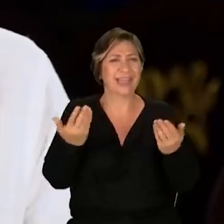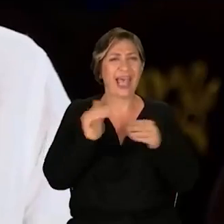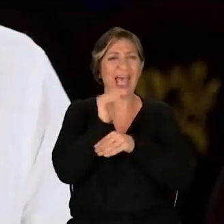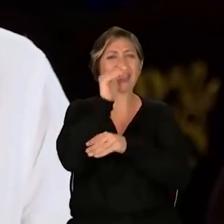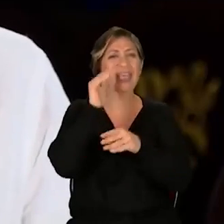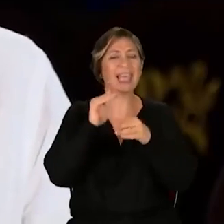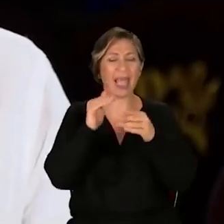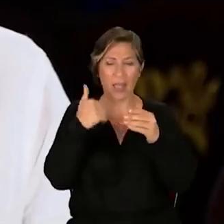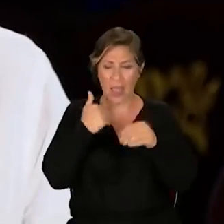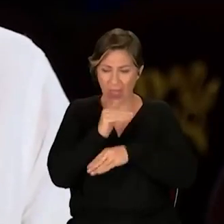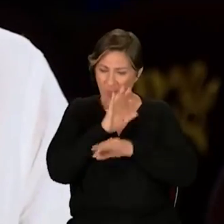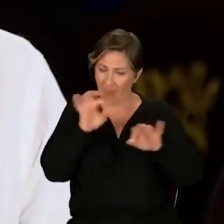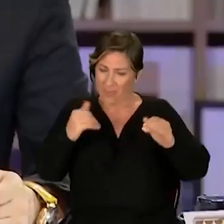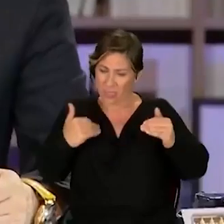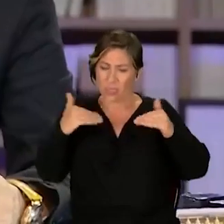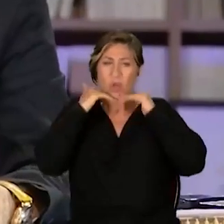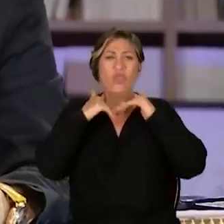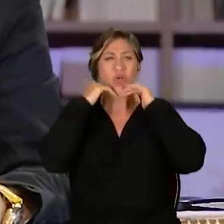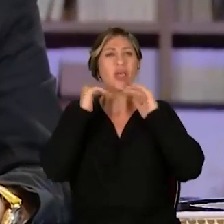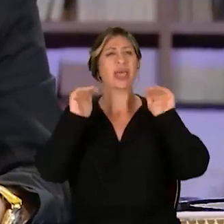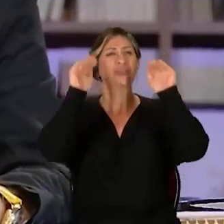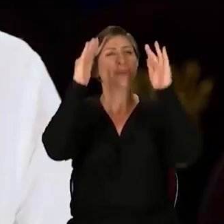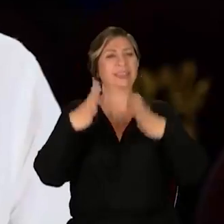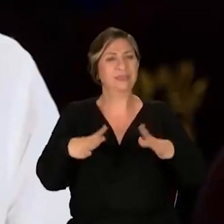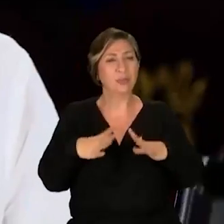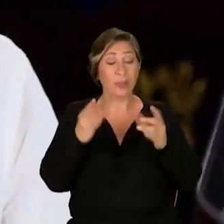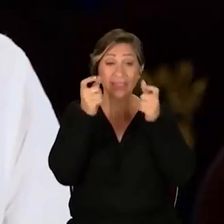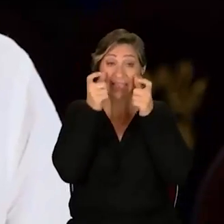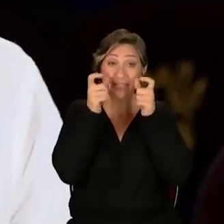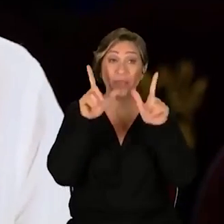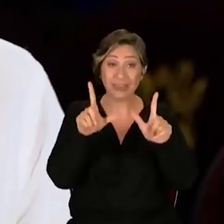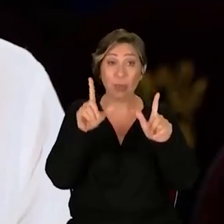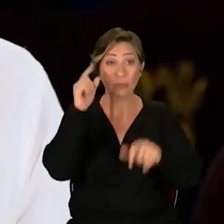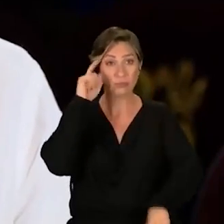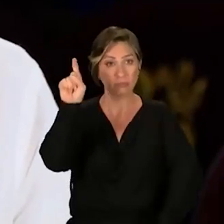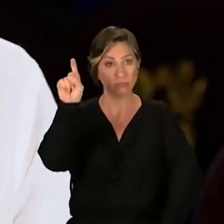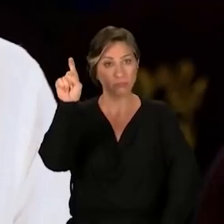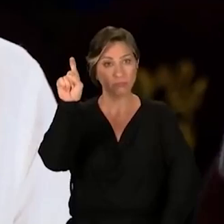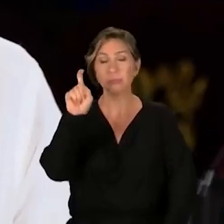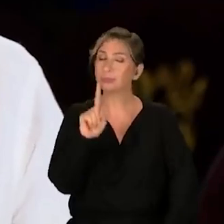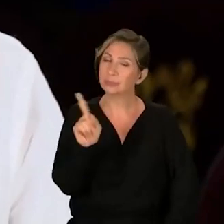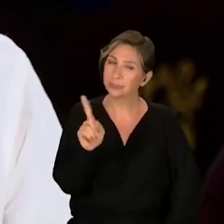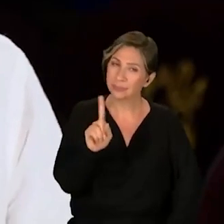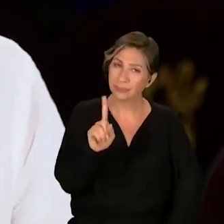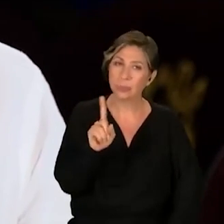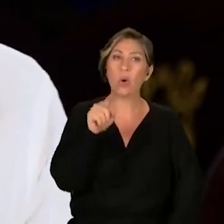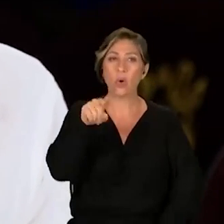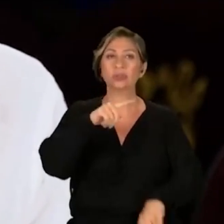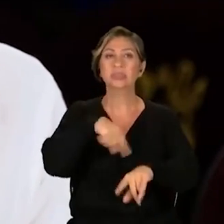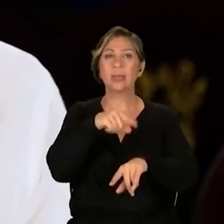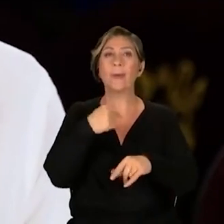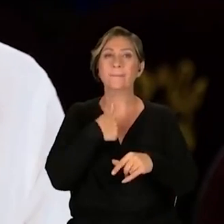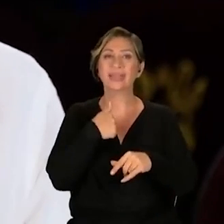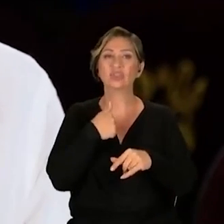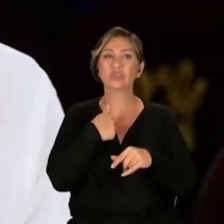Hayatı yaşamaktan yanayım. Tabii ki dikkat etmek lazım ama bunu bir takıntı haline getirdiğiniz zaman işte o zaman